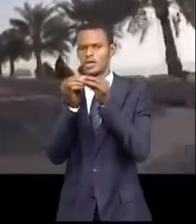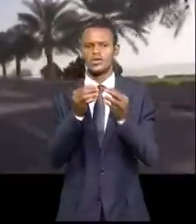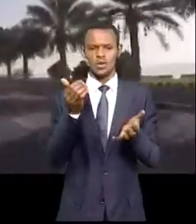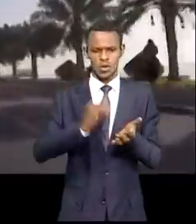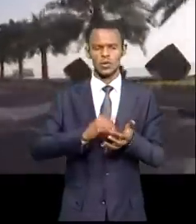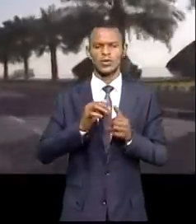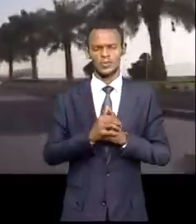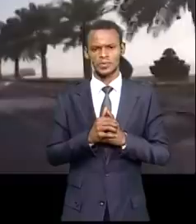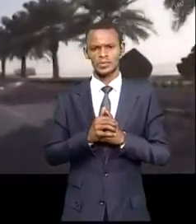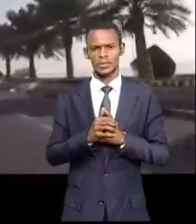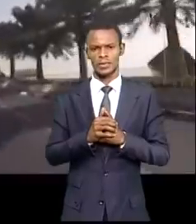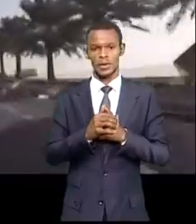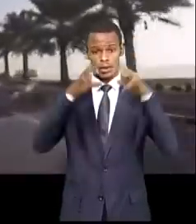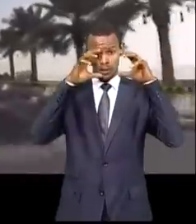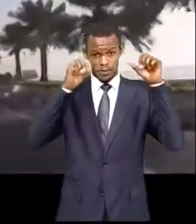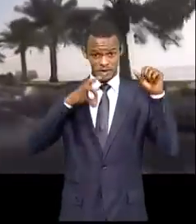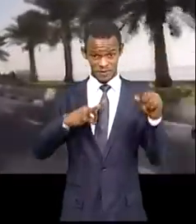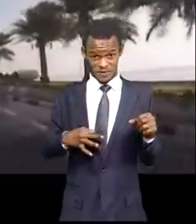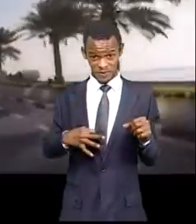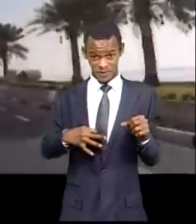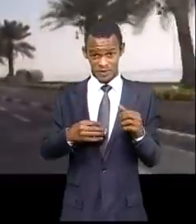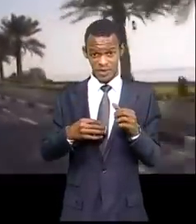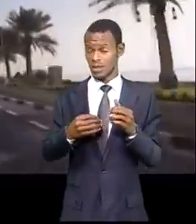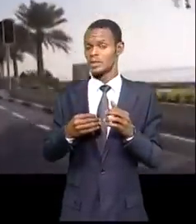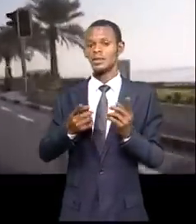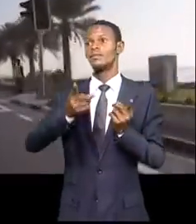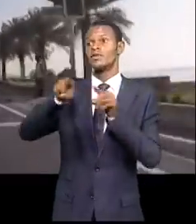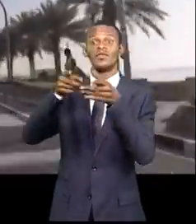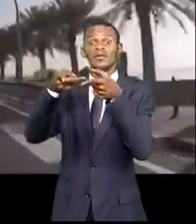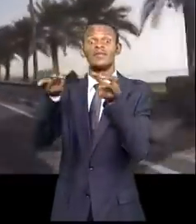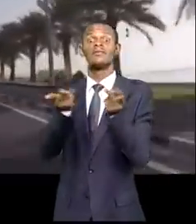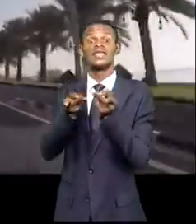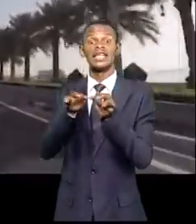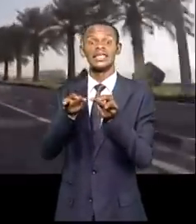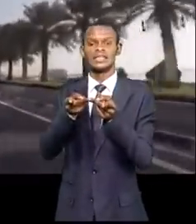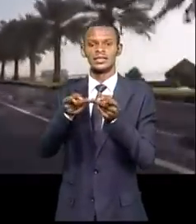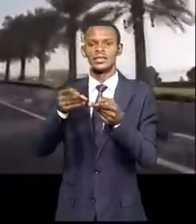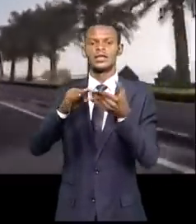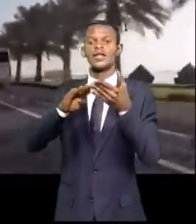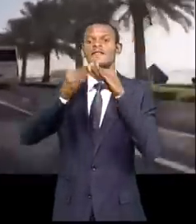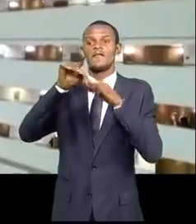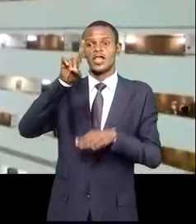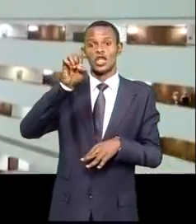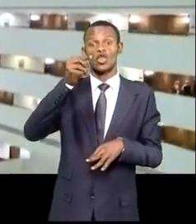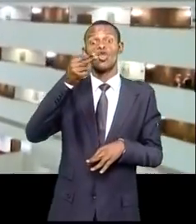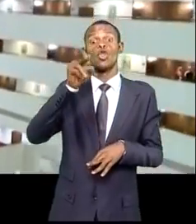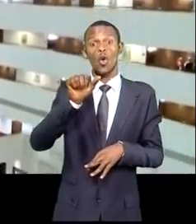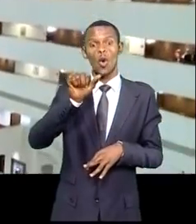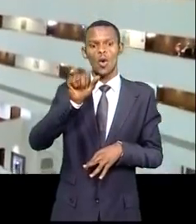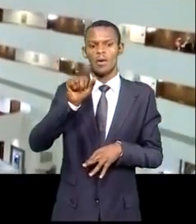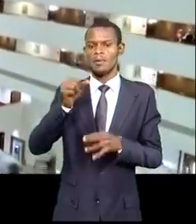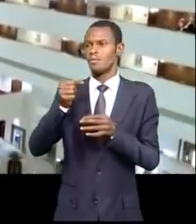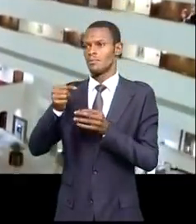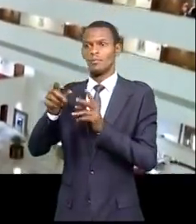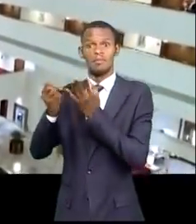de l'état congolais à doit donner lieu à un engouement massif des investisseurs qatari tous désireux de poser leurs valises dans le